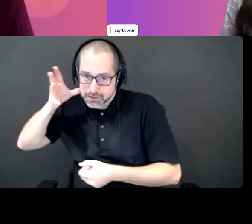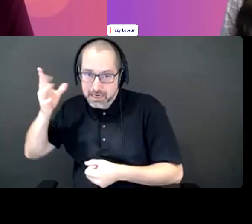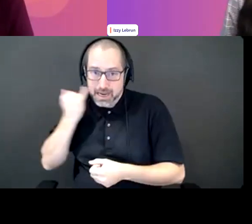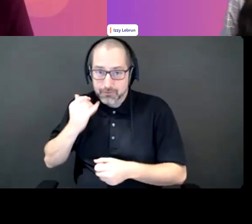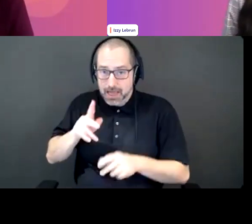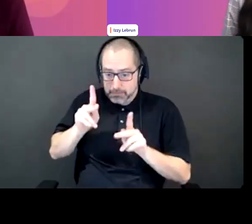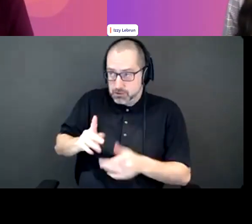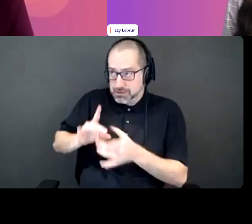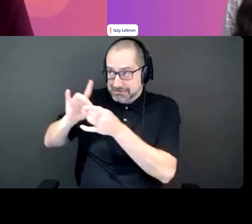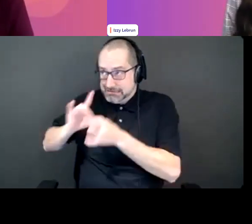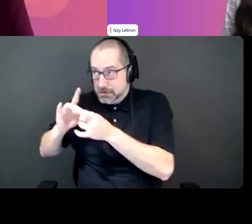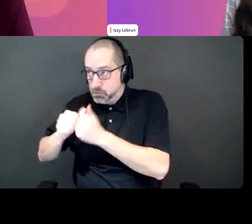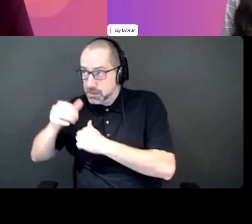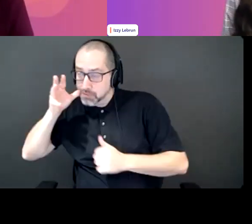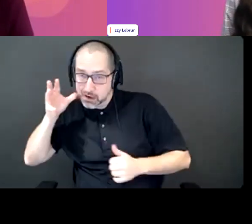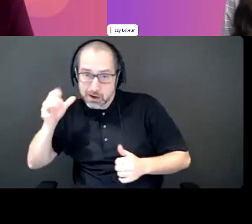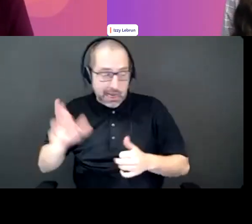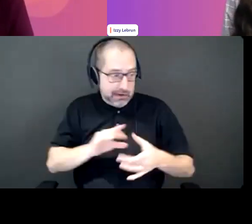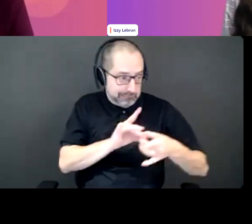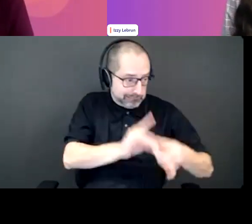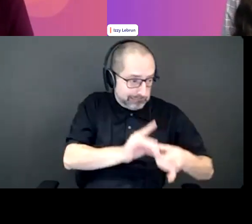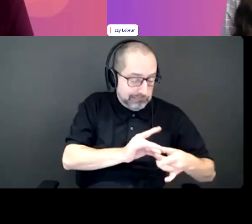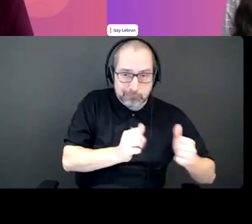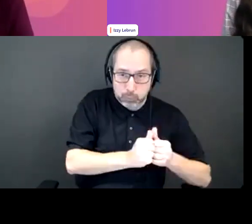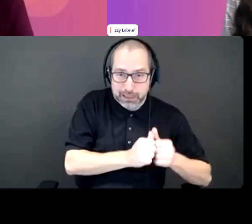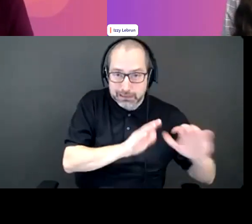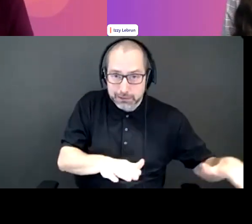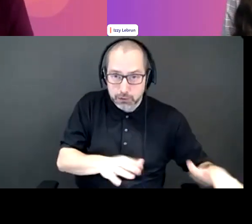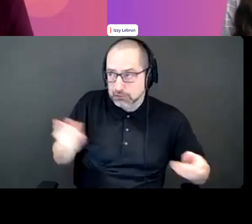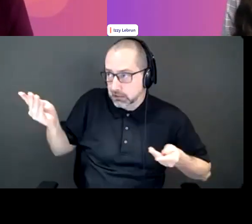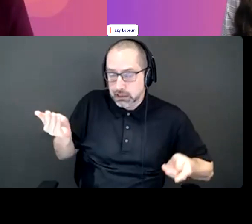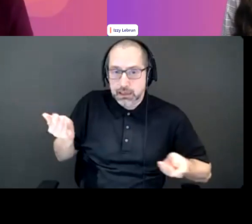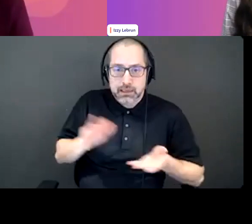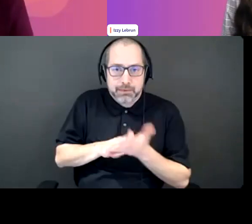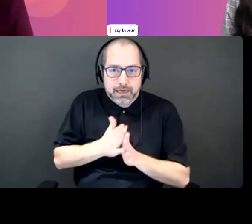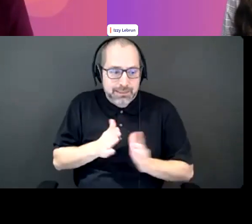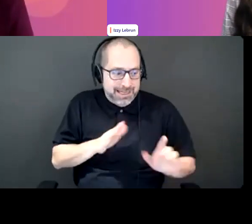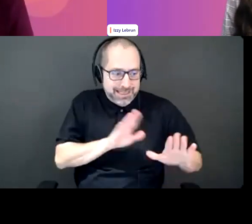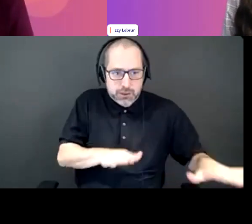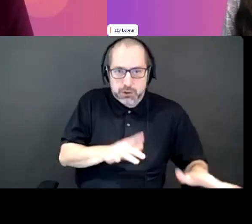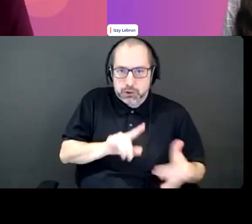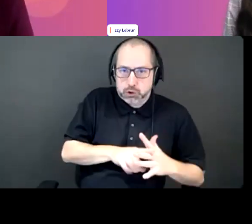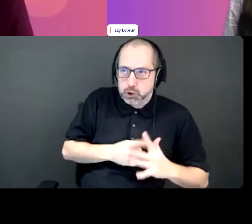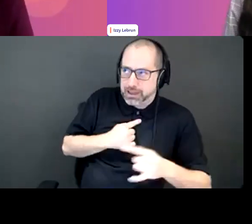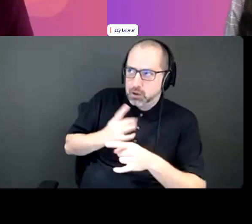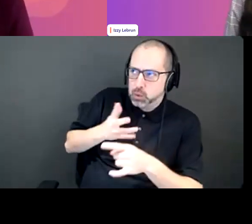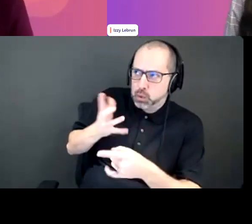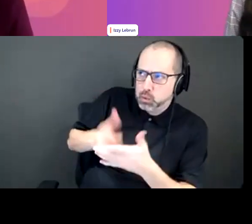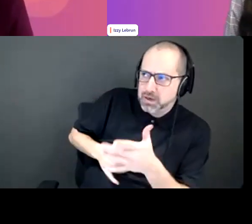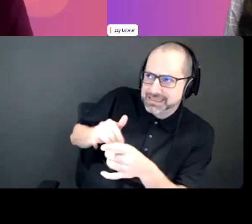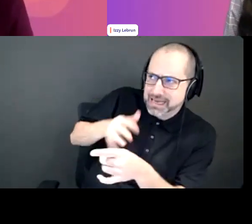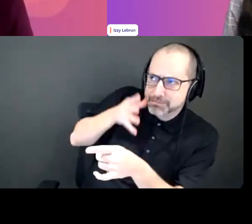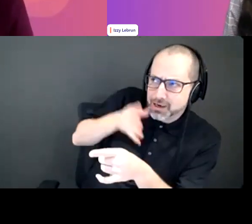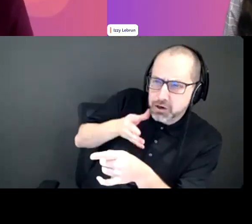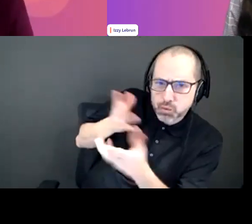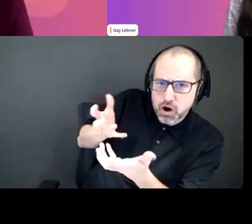tu sais quelqu'un qui représente aussi les parents ou qui mêlés là-dedans ça devient compliqué embrouillé c'est